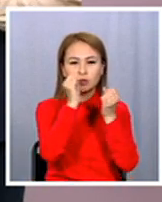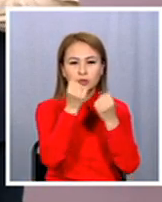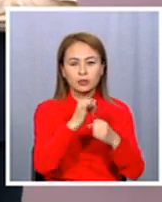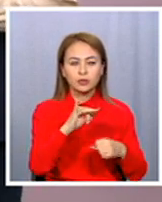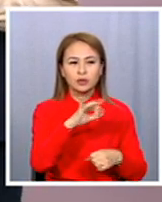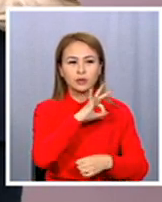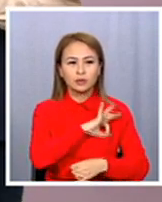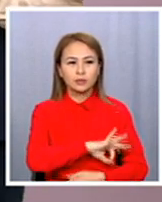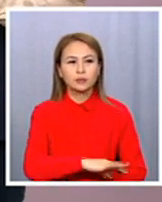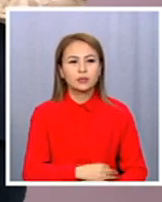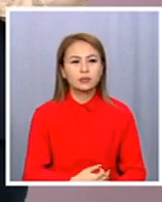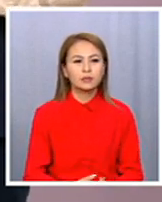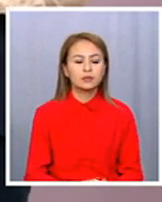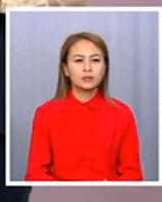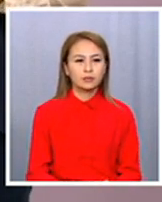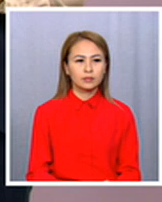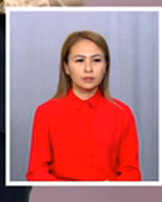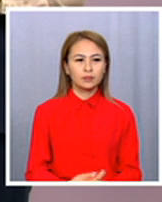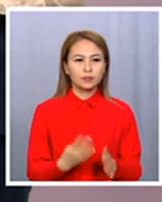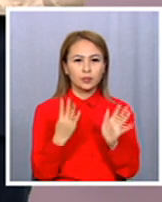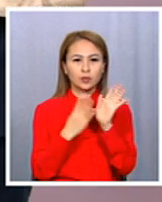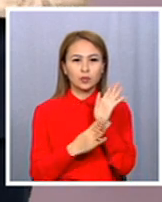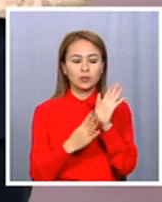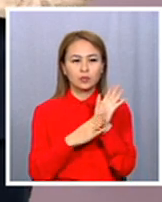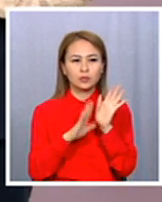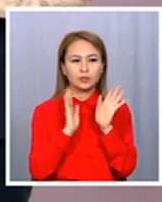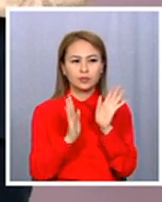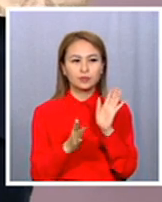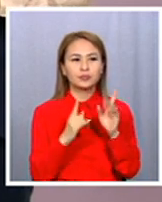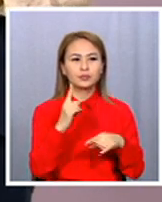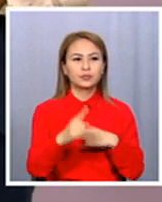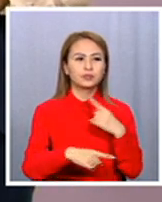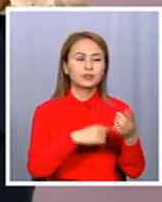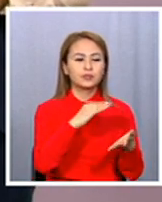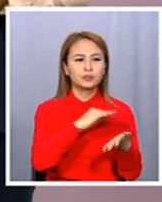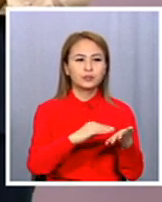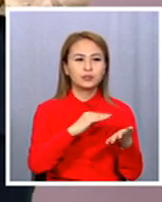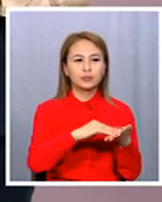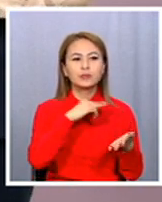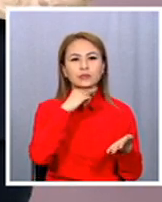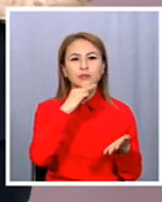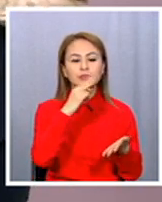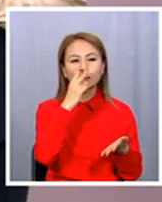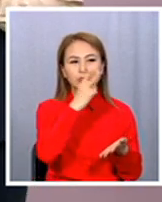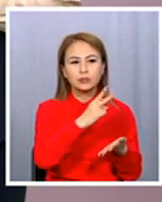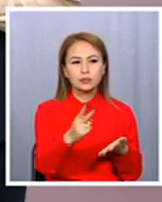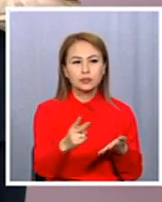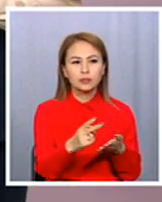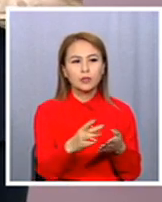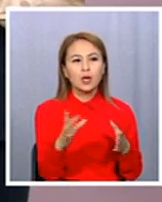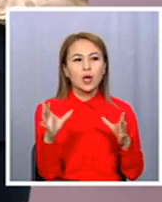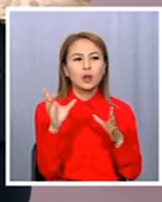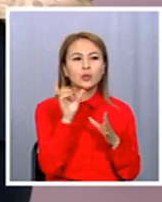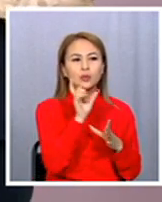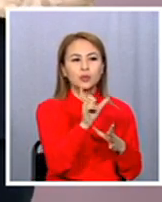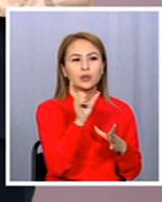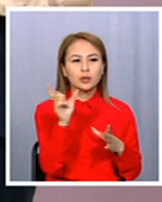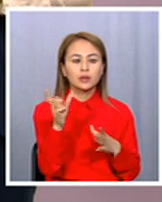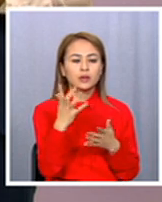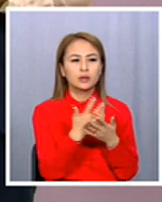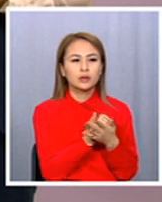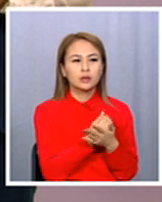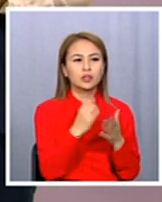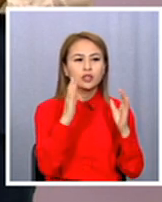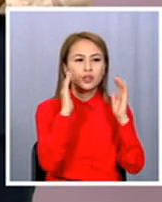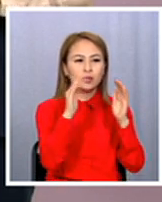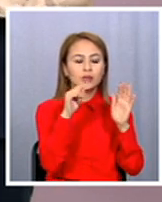тиімді, мәні 90-ға тең. Келесі өрнекке назарымызды аударайық. Дөңгелек сан шығатындай жақшаның